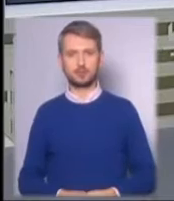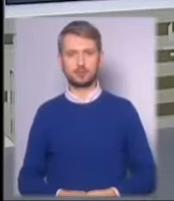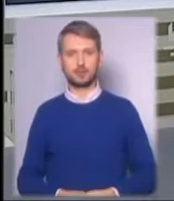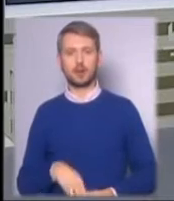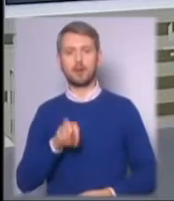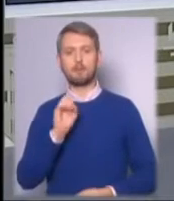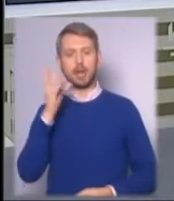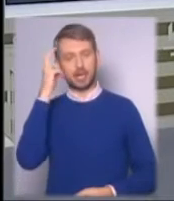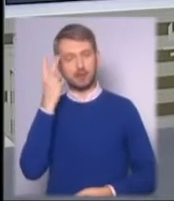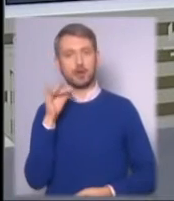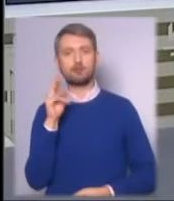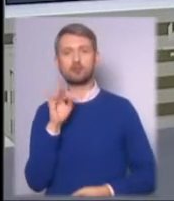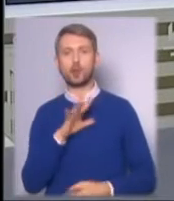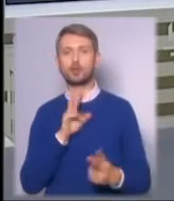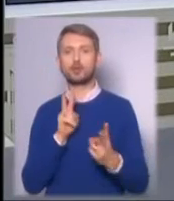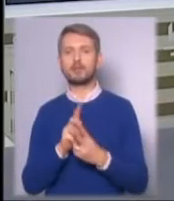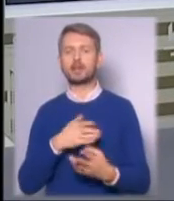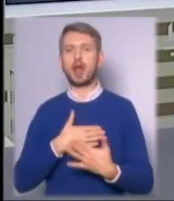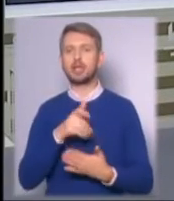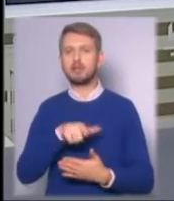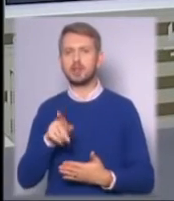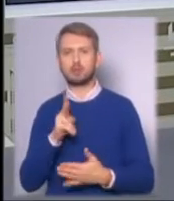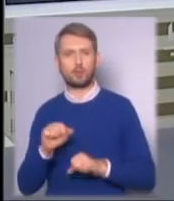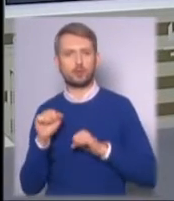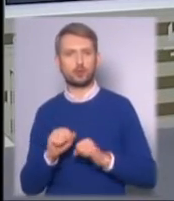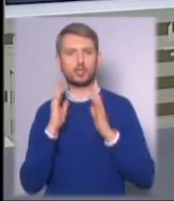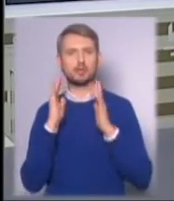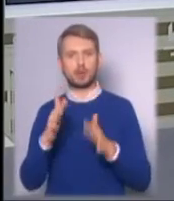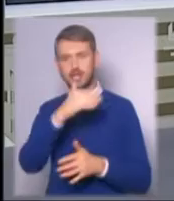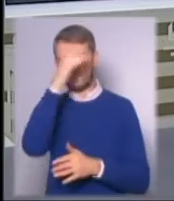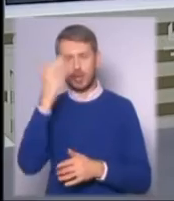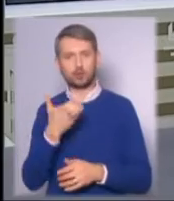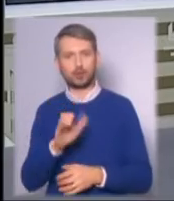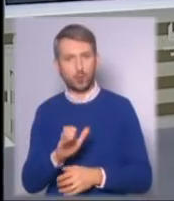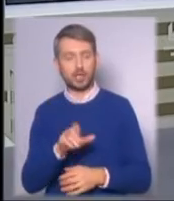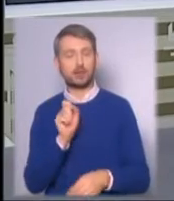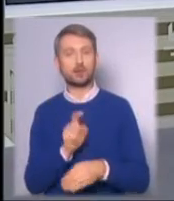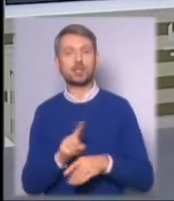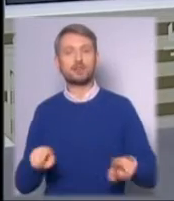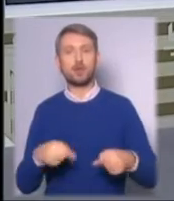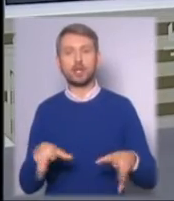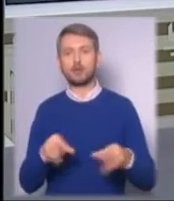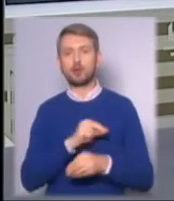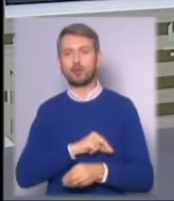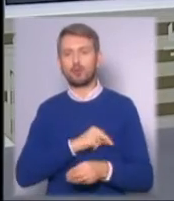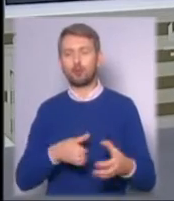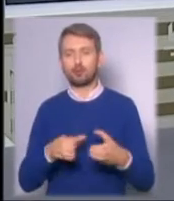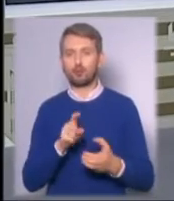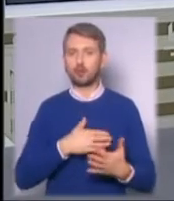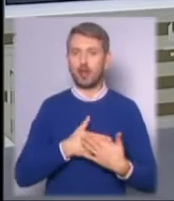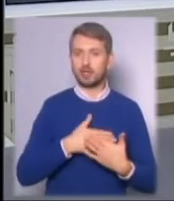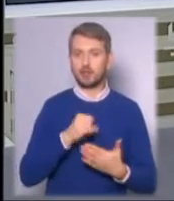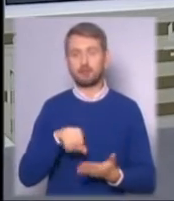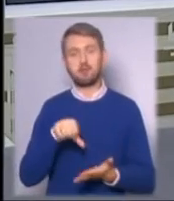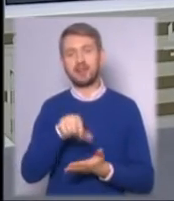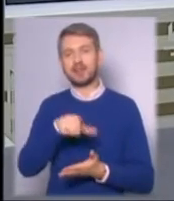Мер Києва Віталій Кличко зустрівся з активістами, які відстоюють сквер Небесної Сотні. Доручив створити спільну робочу групу з активістів і представників